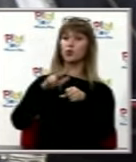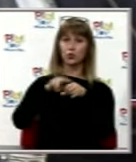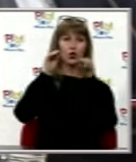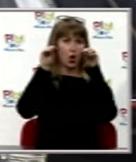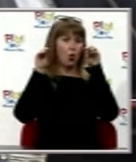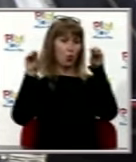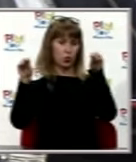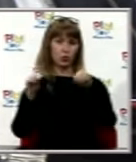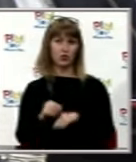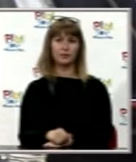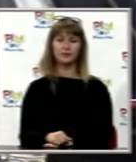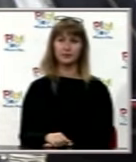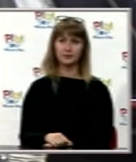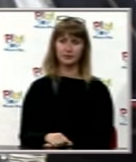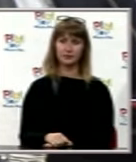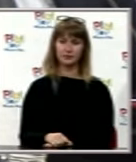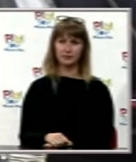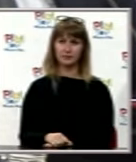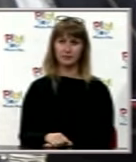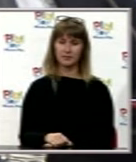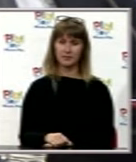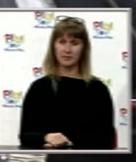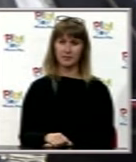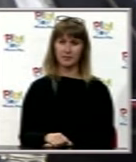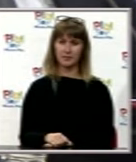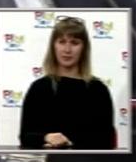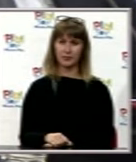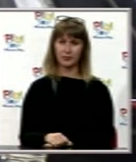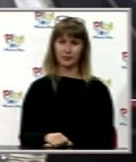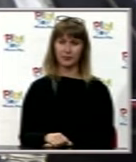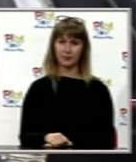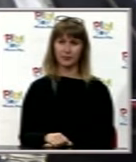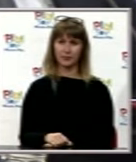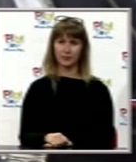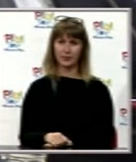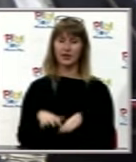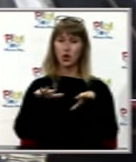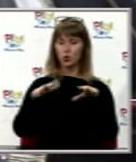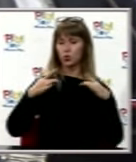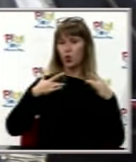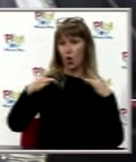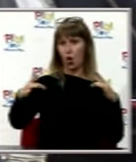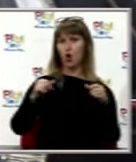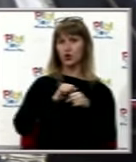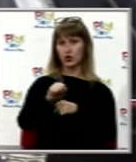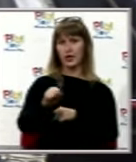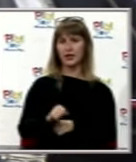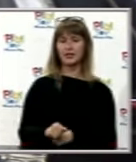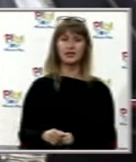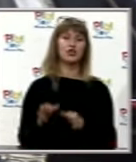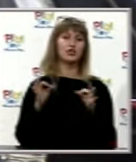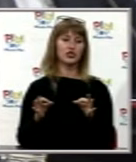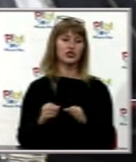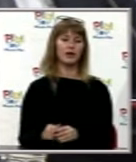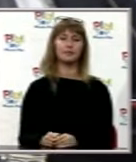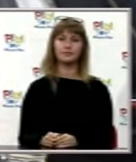czynnych, i różnych, i wśród również miłych gości, które odwiedzają. Mam tu na myśli pracowników Urzędu